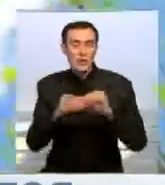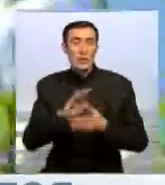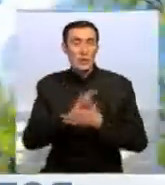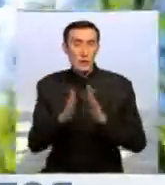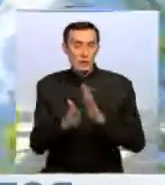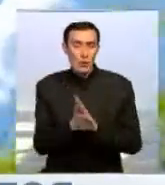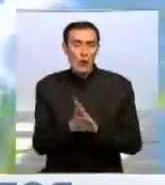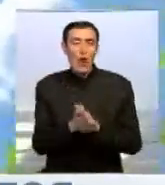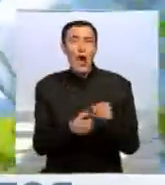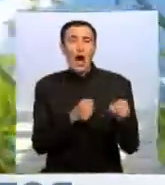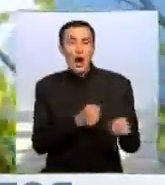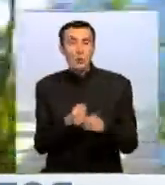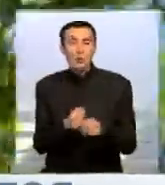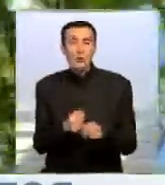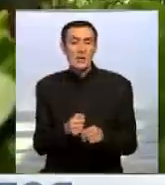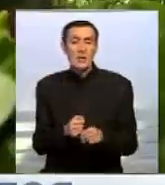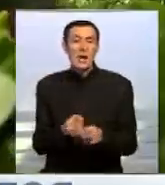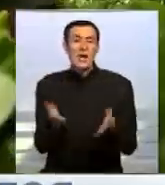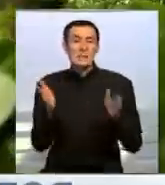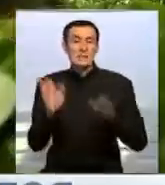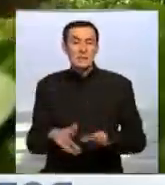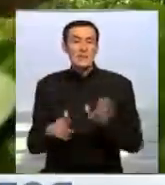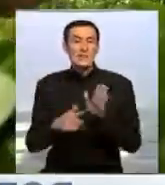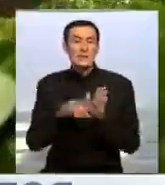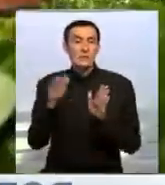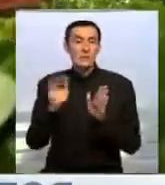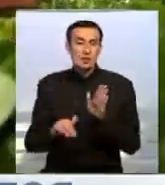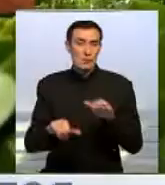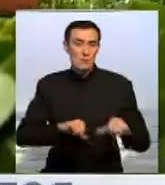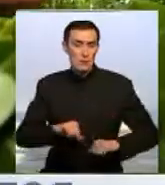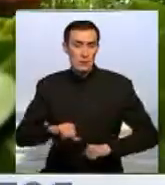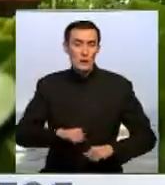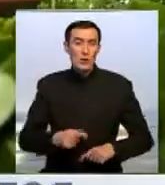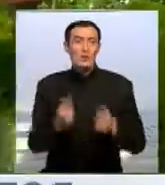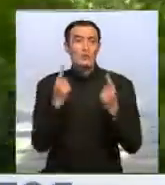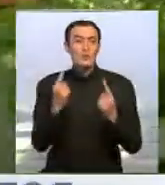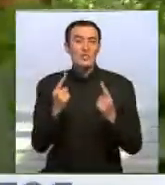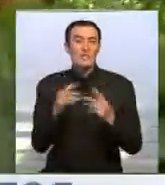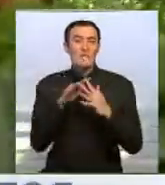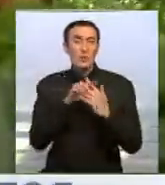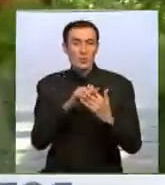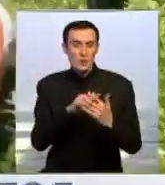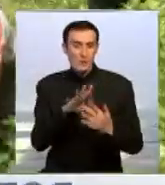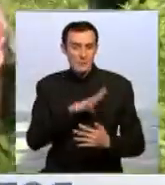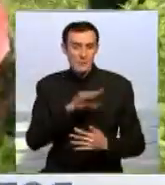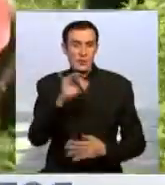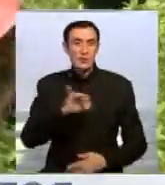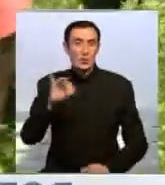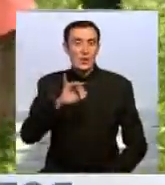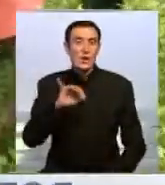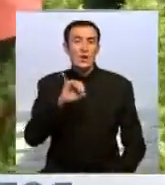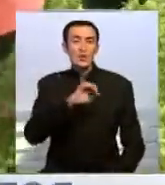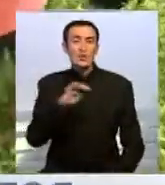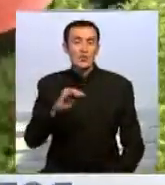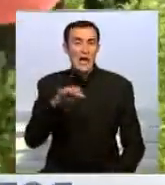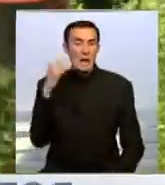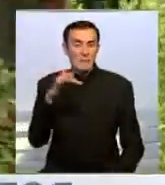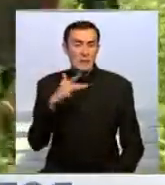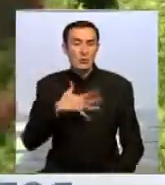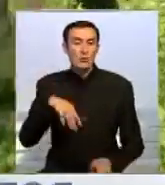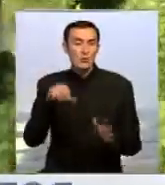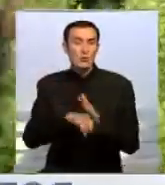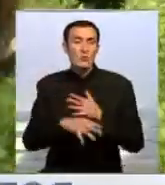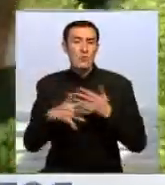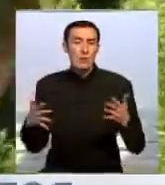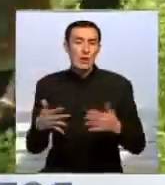соглашения оружие сложили свыше 7 тысяч боевиков. Таким образом, крупнейший вооруженный конфликт в истории Латинской Америки, унесшей